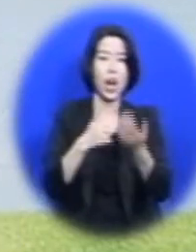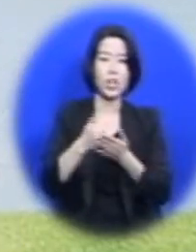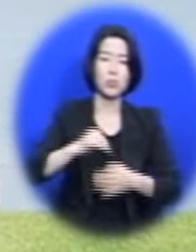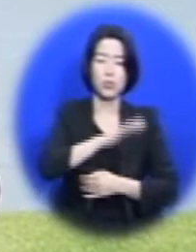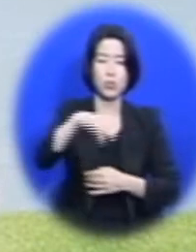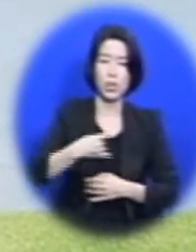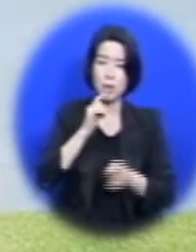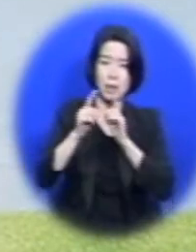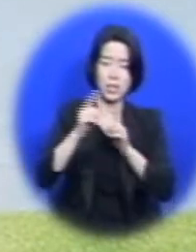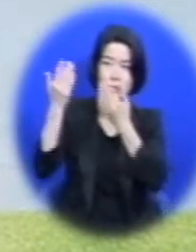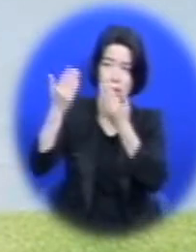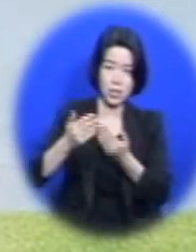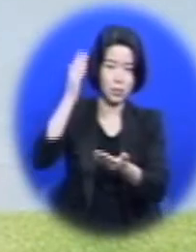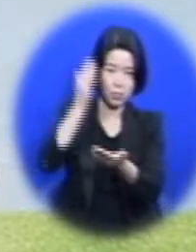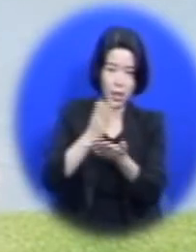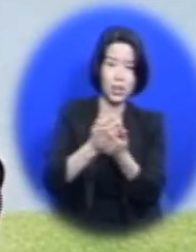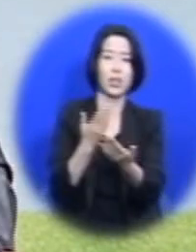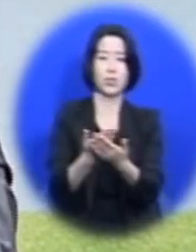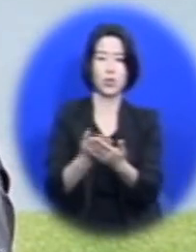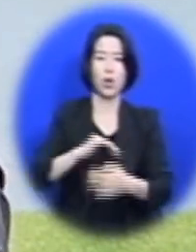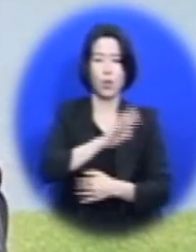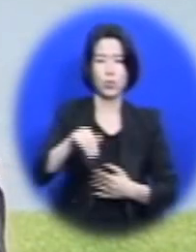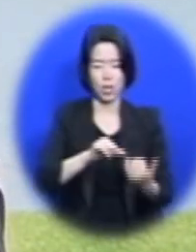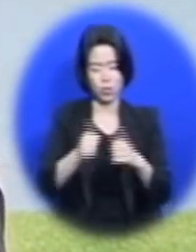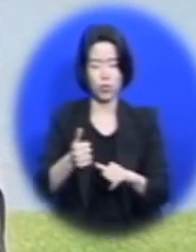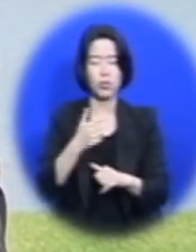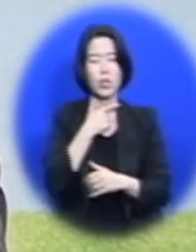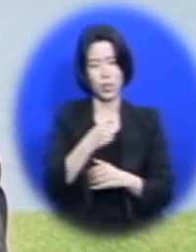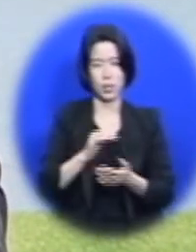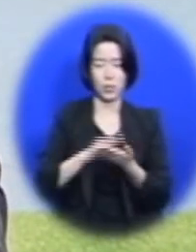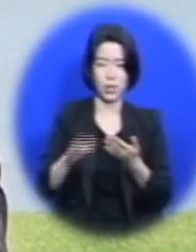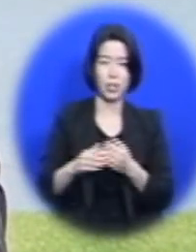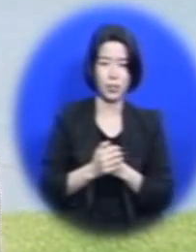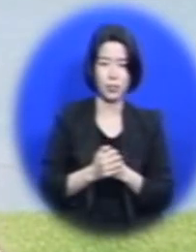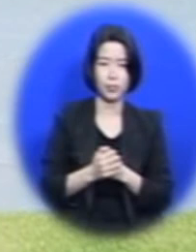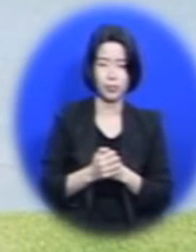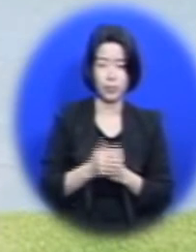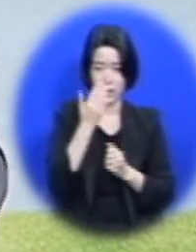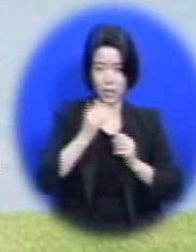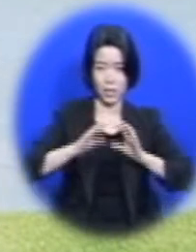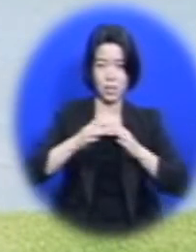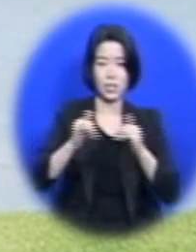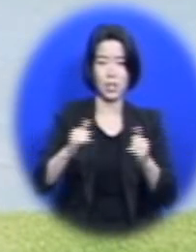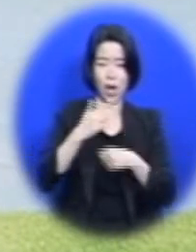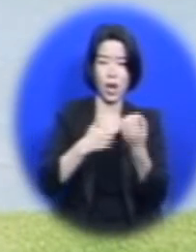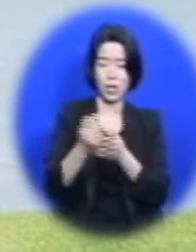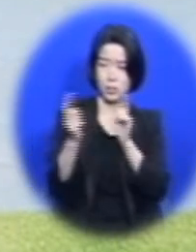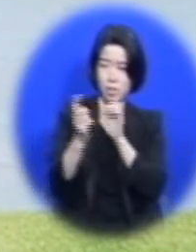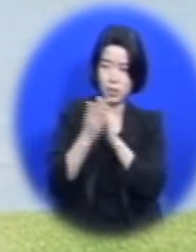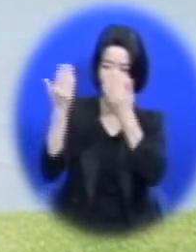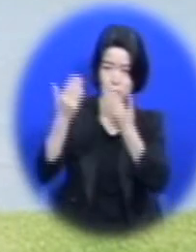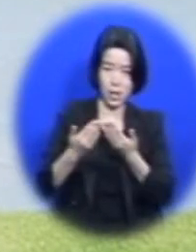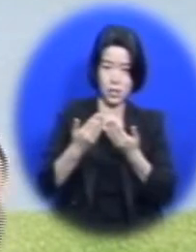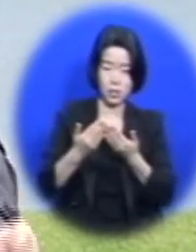우리에게 말씀하시지 말게 하소서 우리가 죽을까 하나이다. 이스라엘 백성들은 하나님이 직접 말씀하는